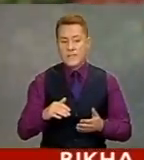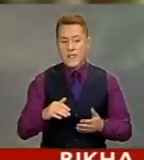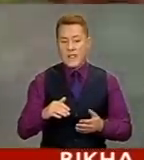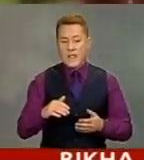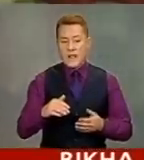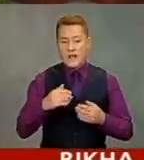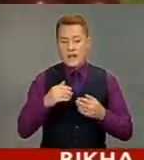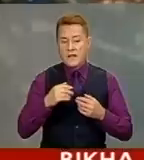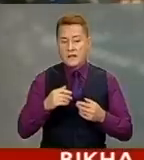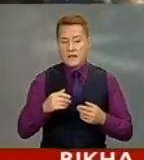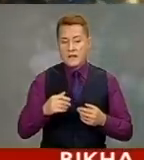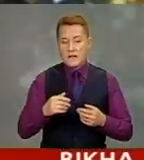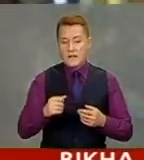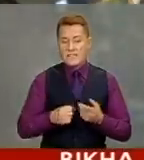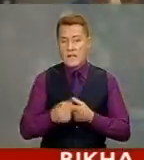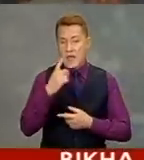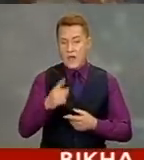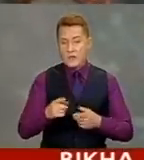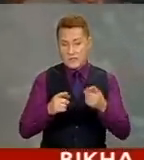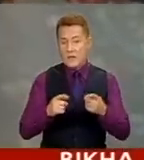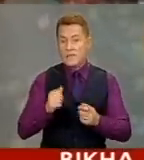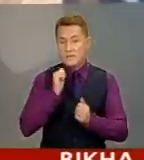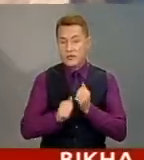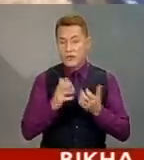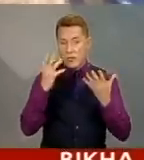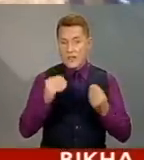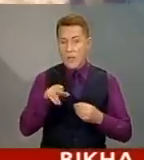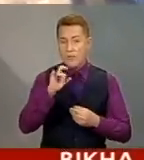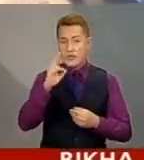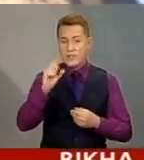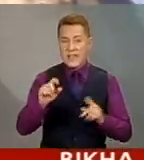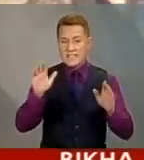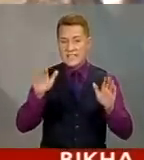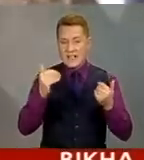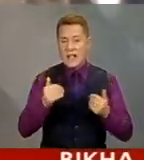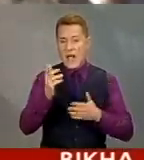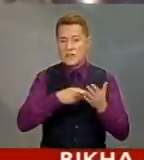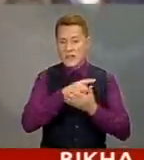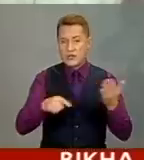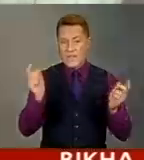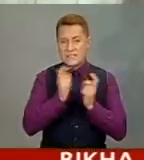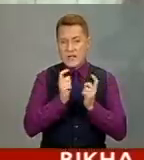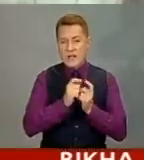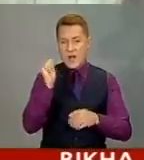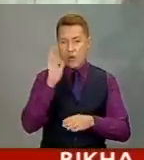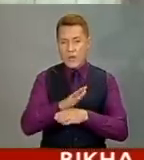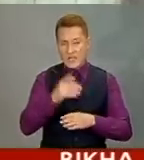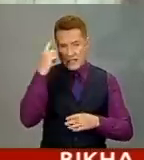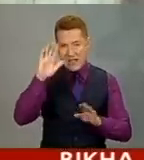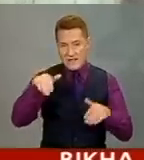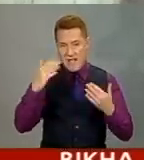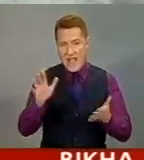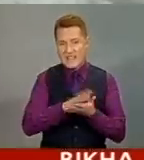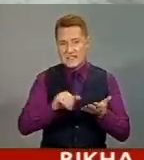і спаленого м'яса з'являються чи не щодня. Путіна закликають скасувати скандальний указ, мовляв, ідея знищення харчів